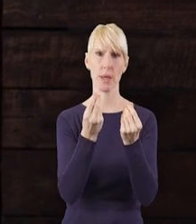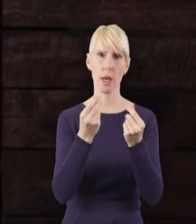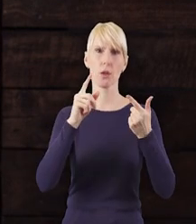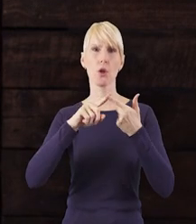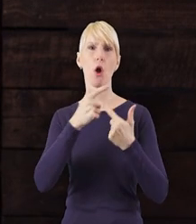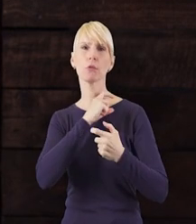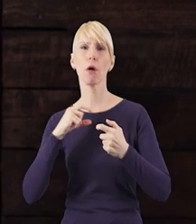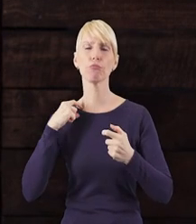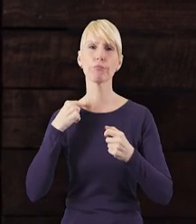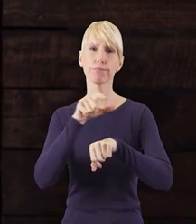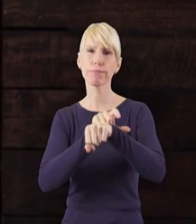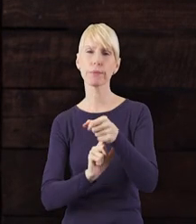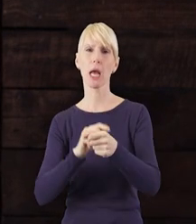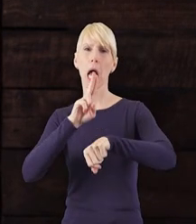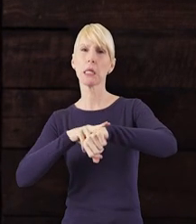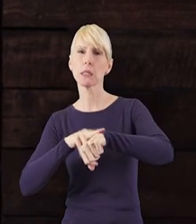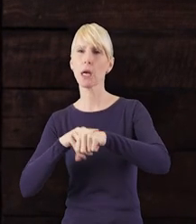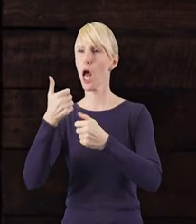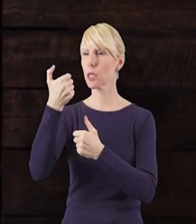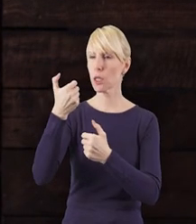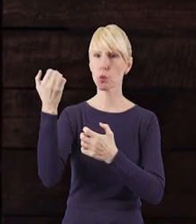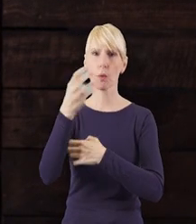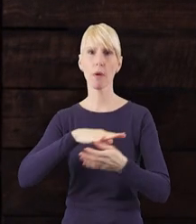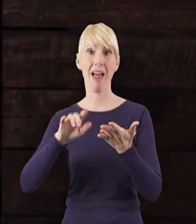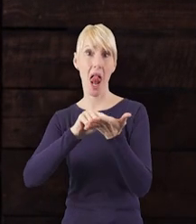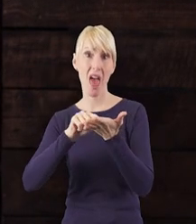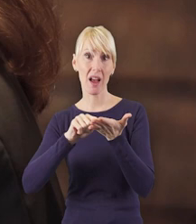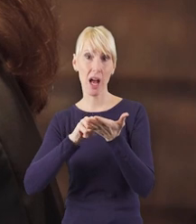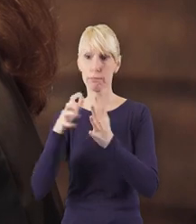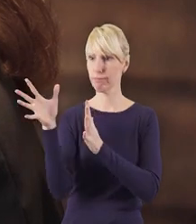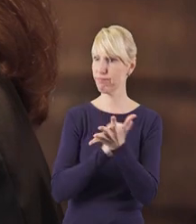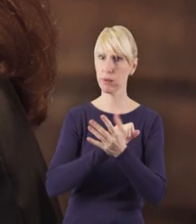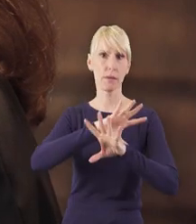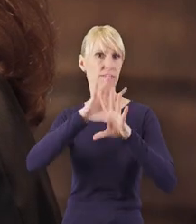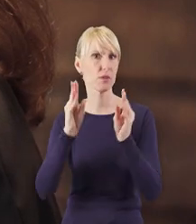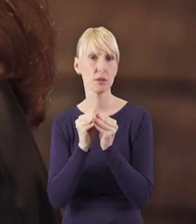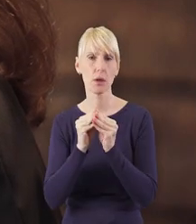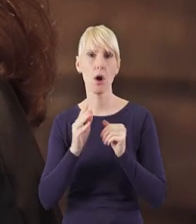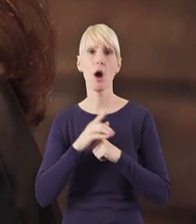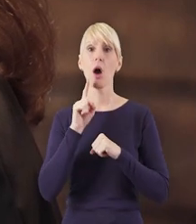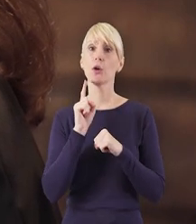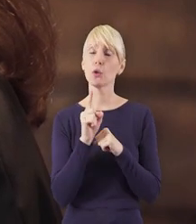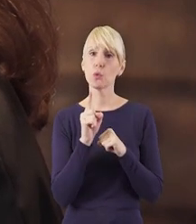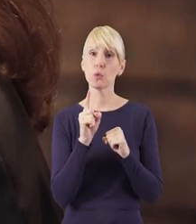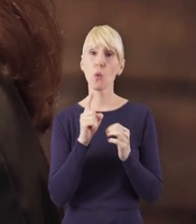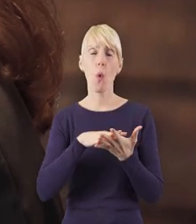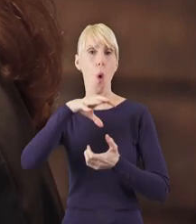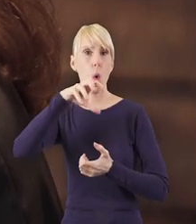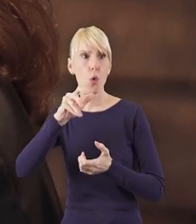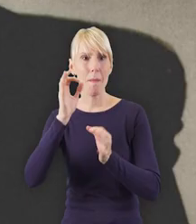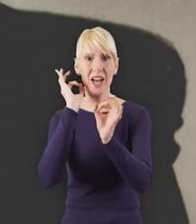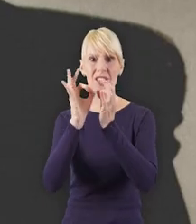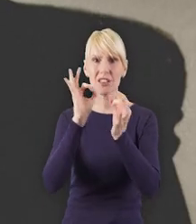pieniądze, biżuterię, przybory do pisania, zegarki, lekarstwa. Grupą, która w czasie operacji Inteligencja